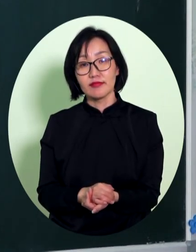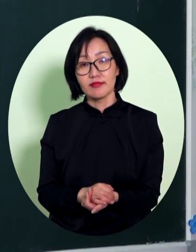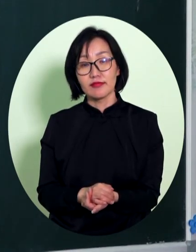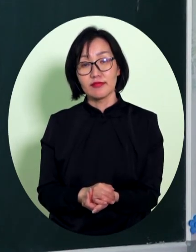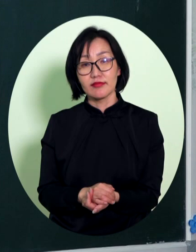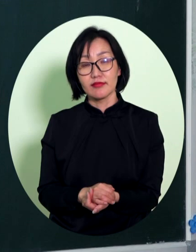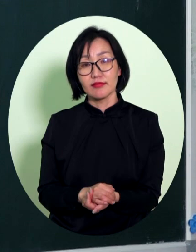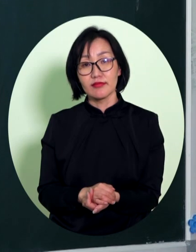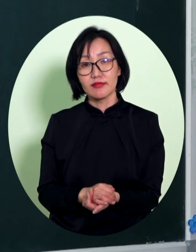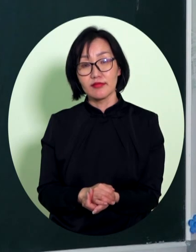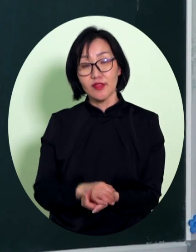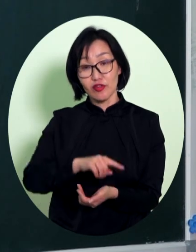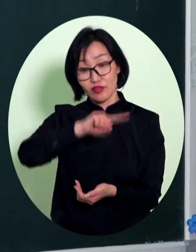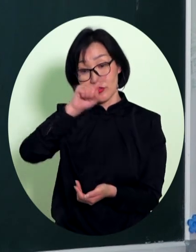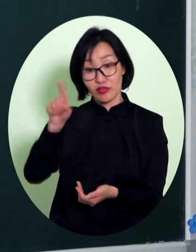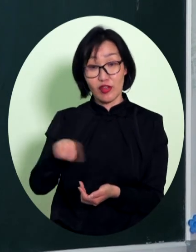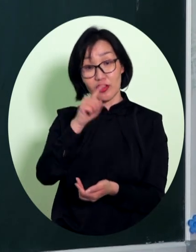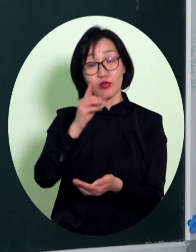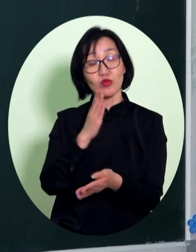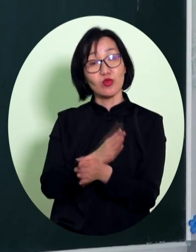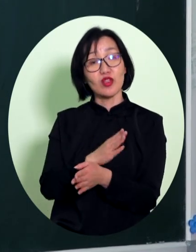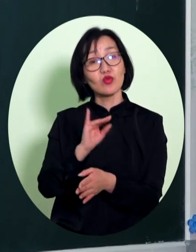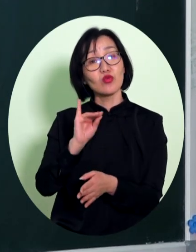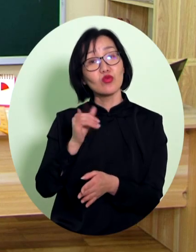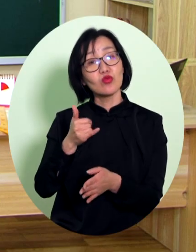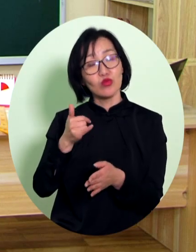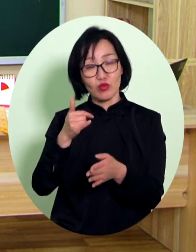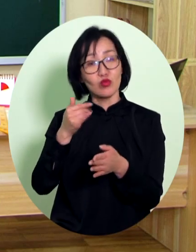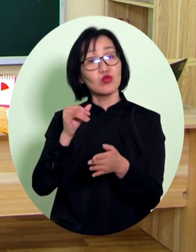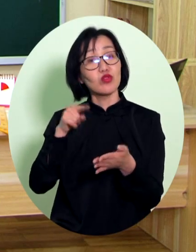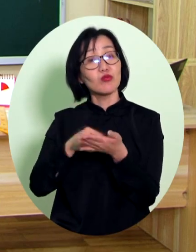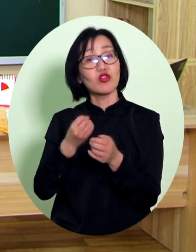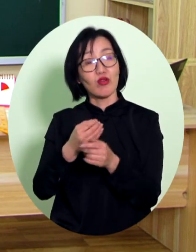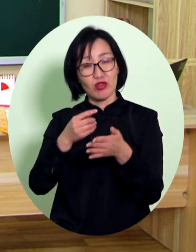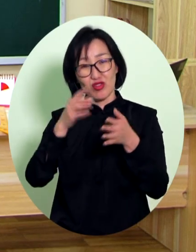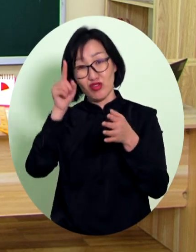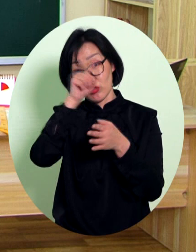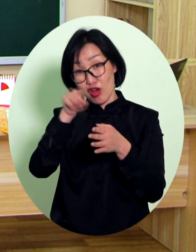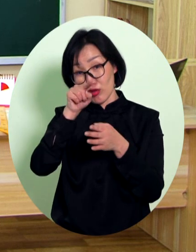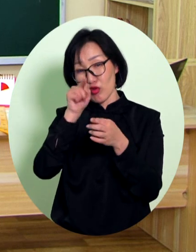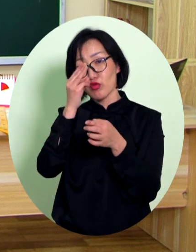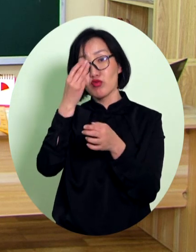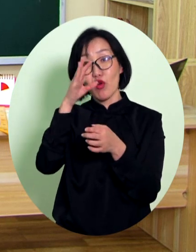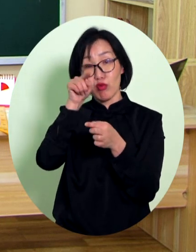тойрог татаад юу тэмдэглэх ёстой вэ? Тойргийн төвийг тэмдэглэнэ.